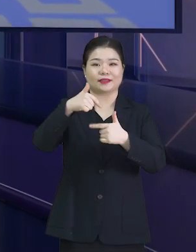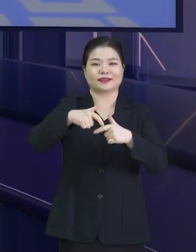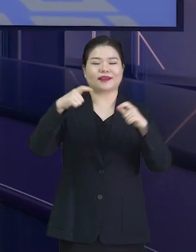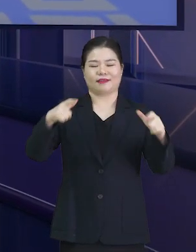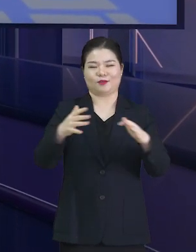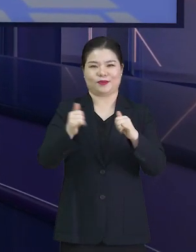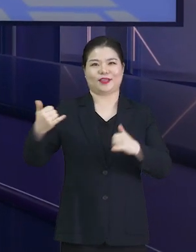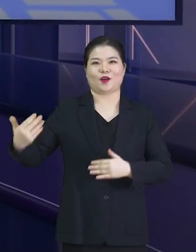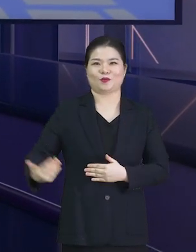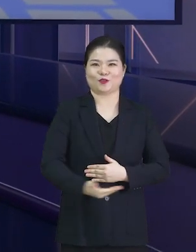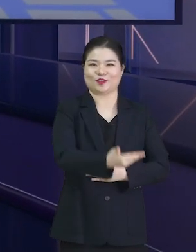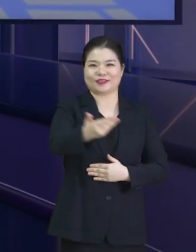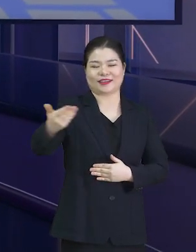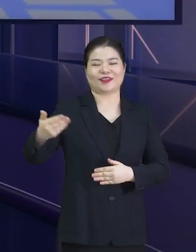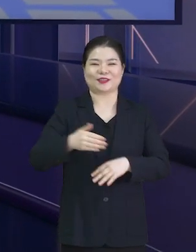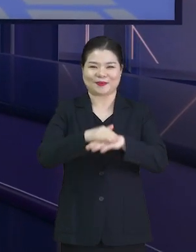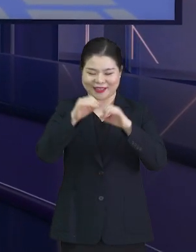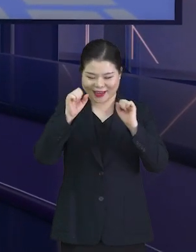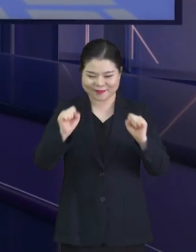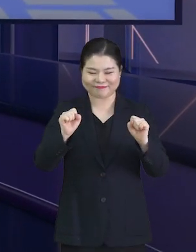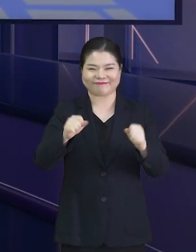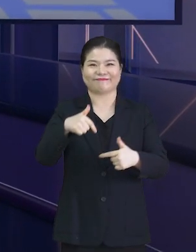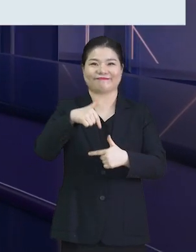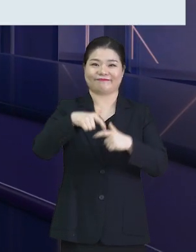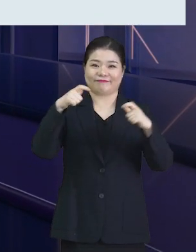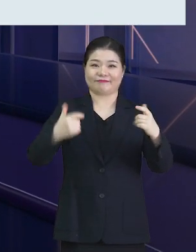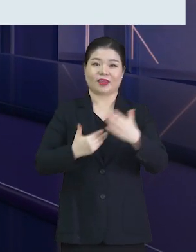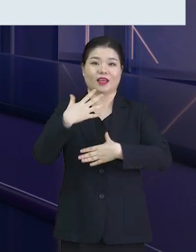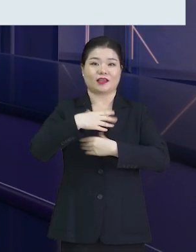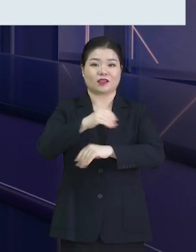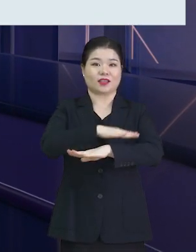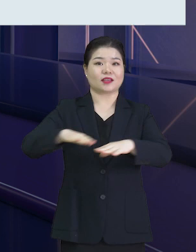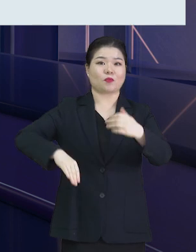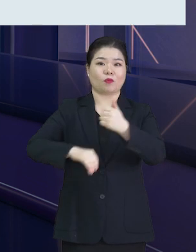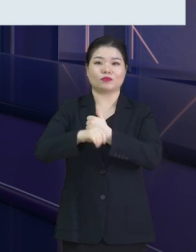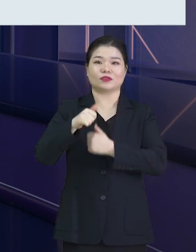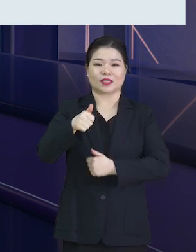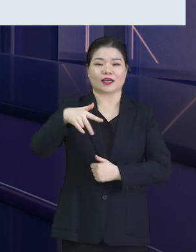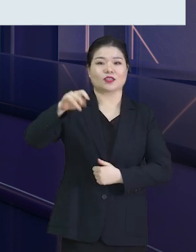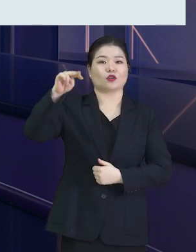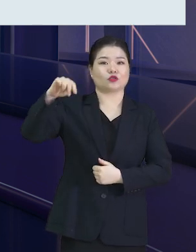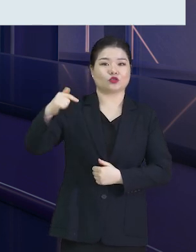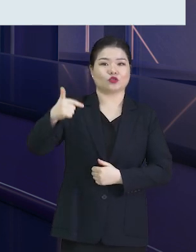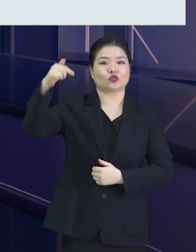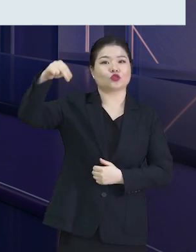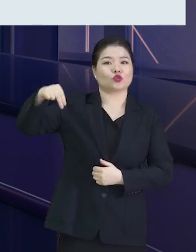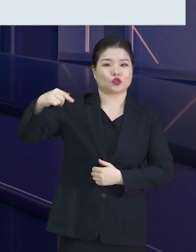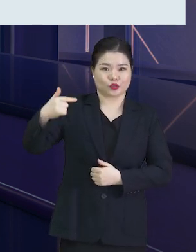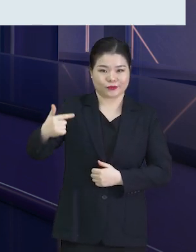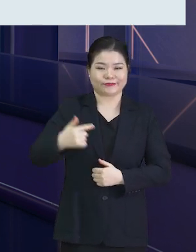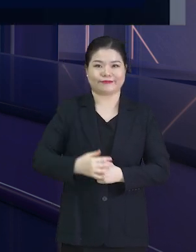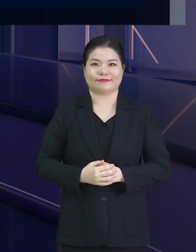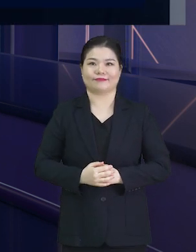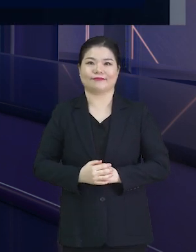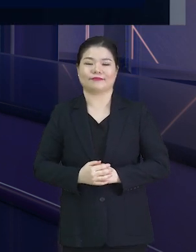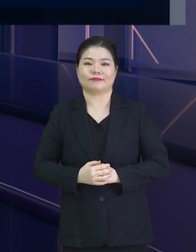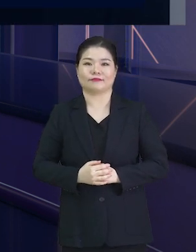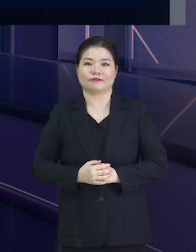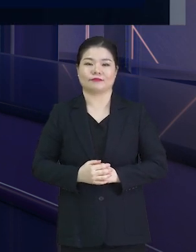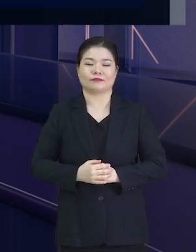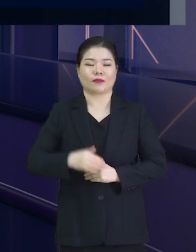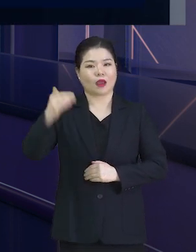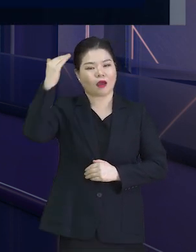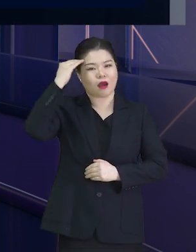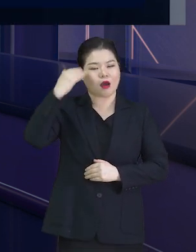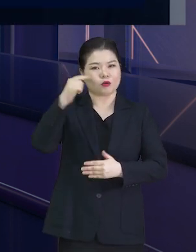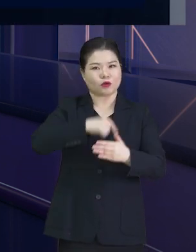사랑하고 존경하는 강남구민 여러분, 안녕하십니까? 강남구 재난안전대책본부장 정순균입니다.